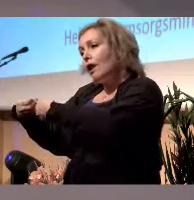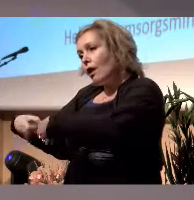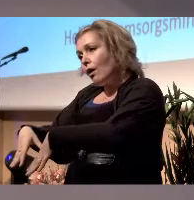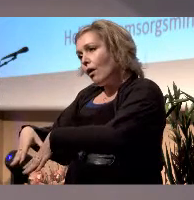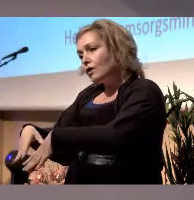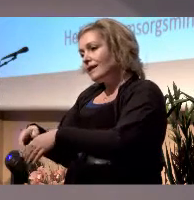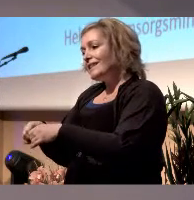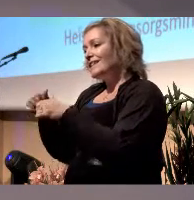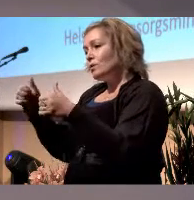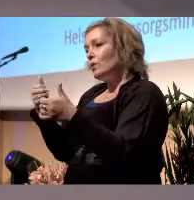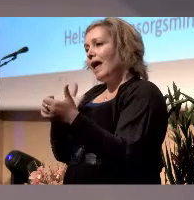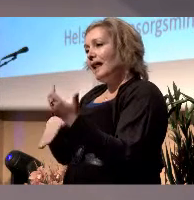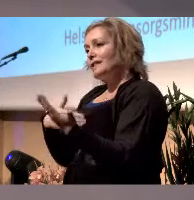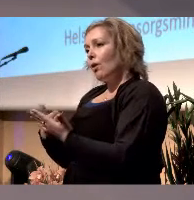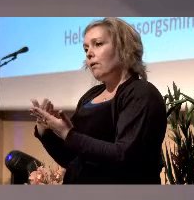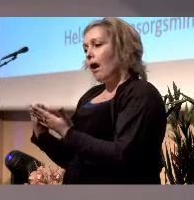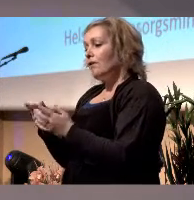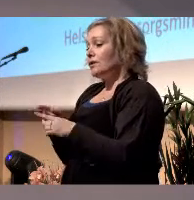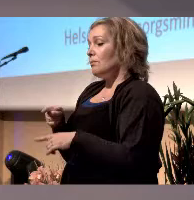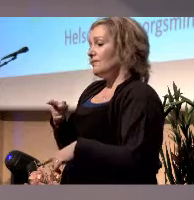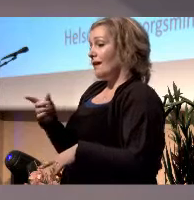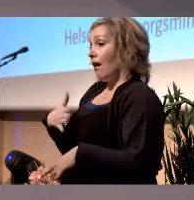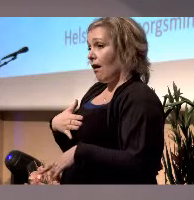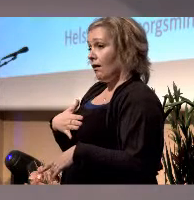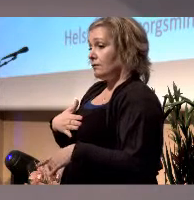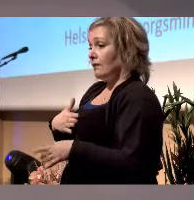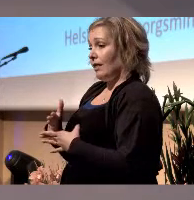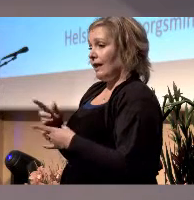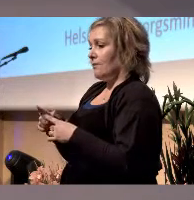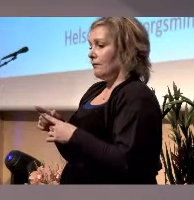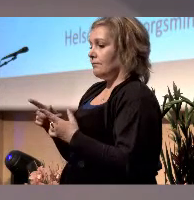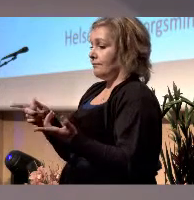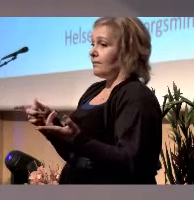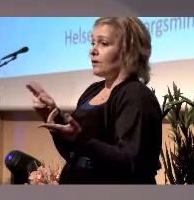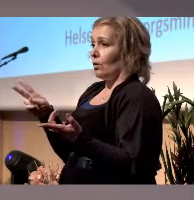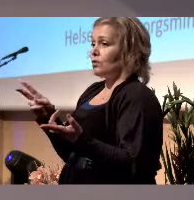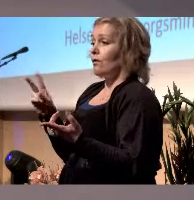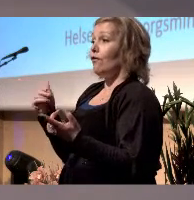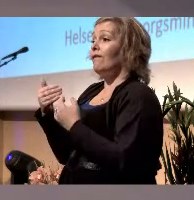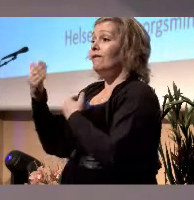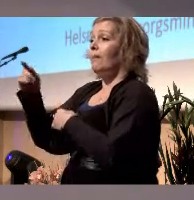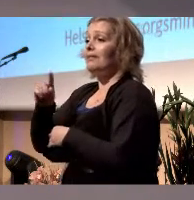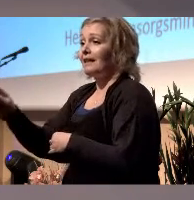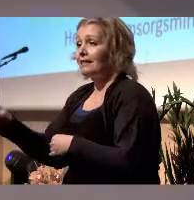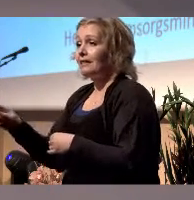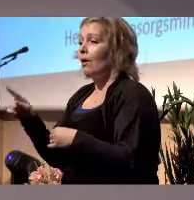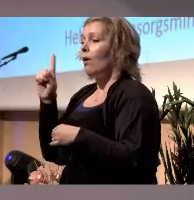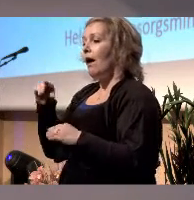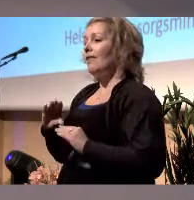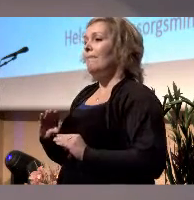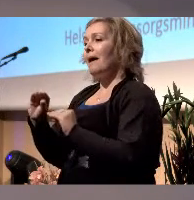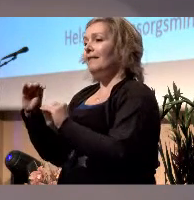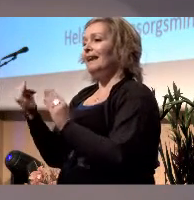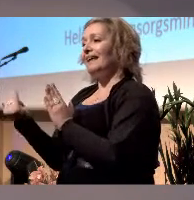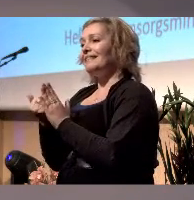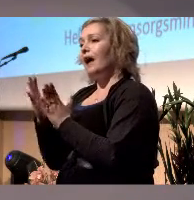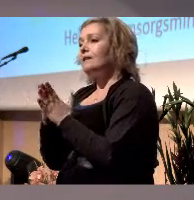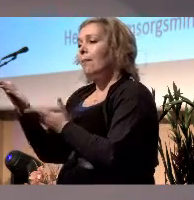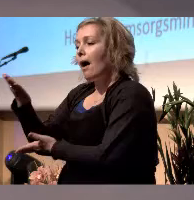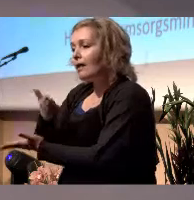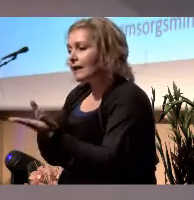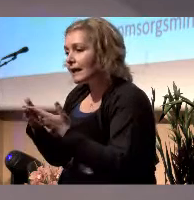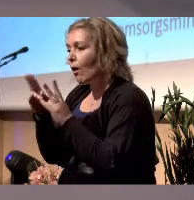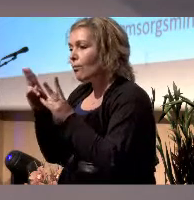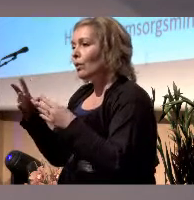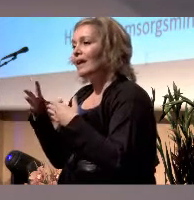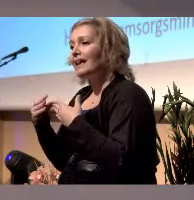de store helseoppgavene som de har allerede, men som ikke de minst får i fremtiden, og bedre intern samhandling og bruk